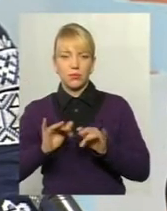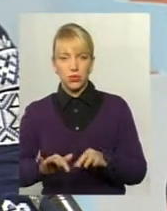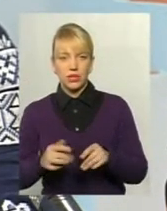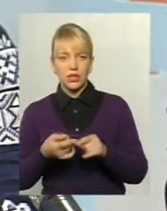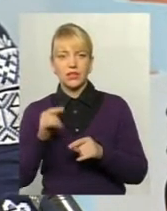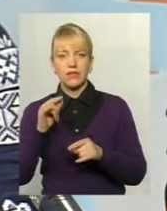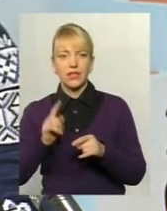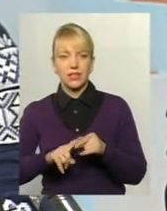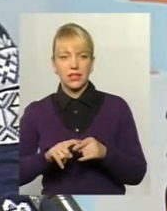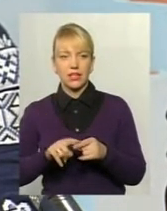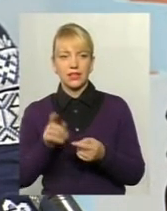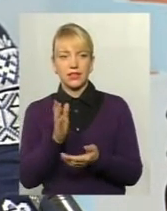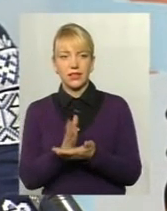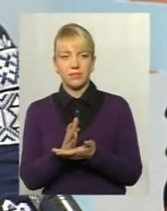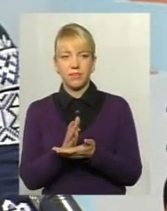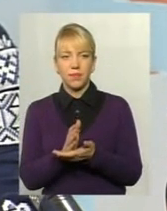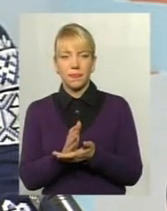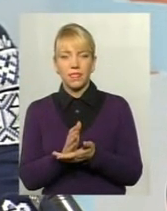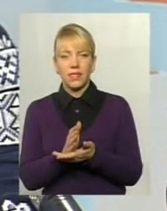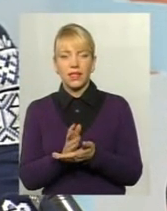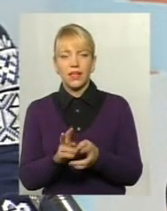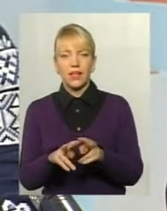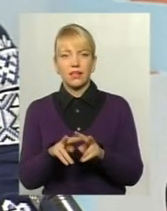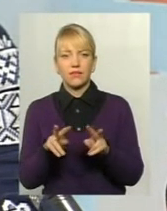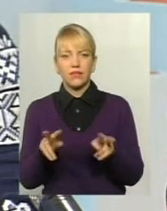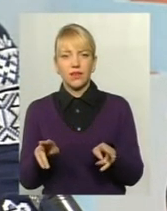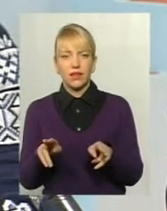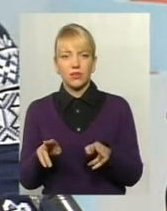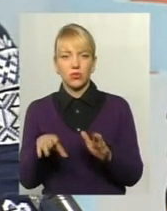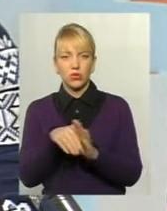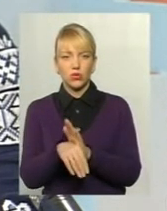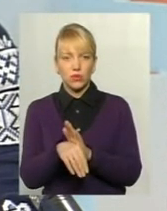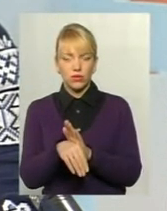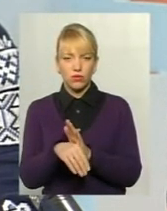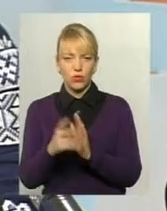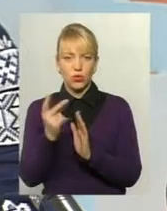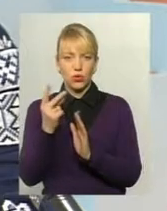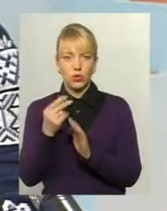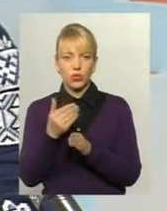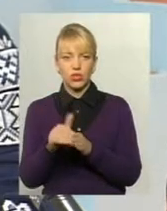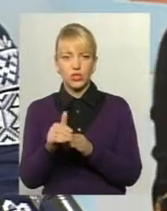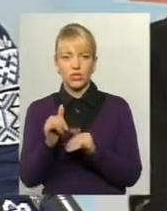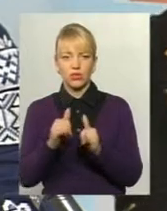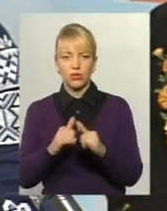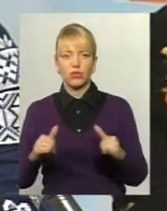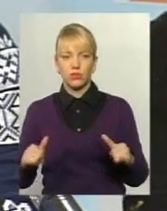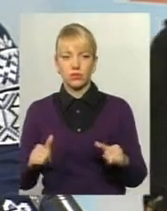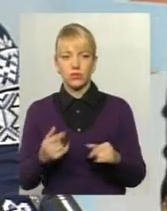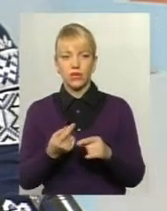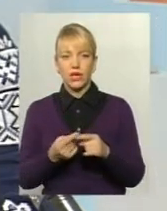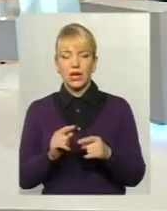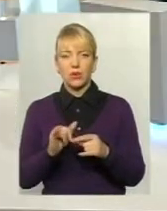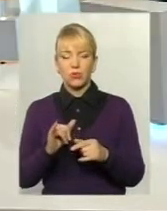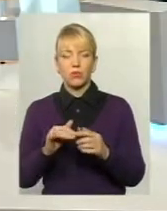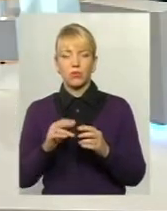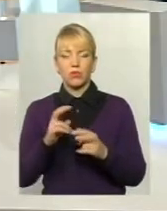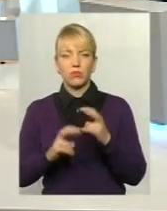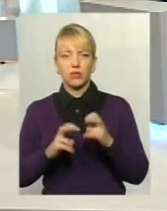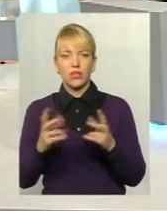фактично це є от такою еквівалентною складовою другої частини розвитку от світової промисловості, яку